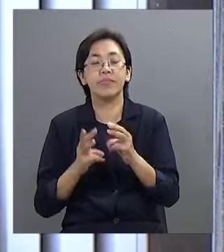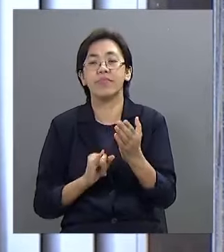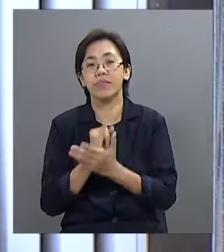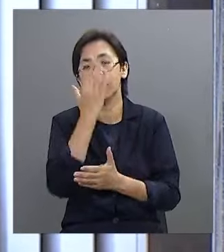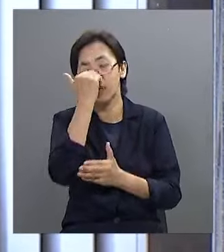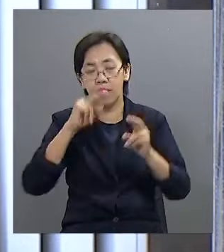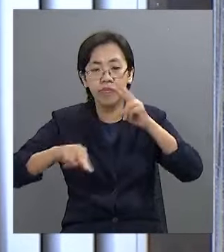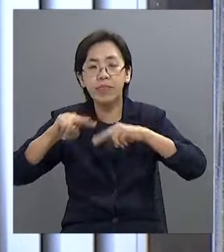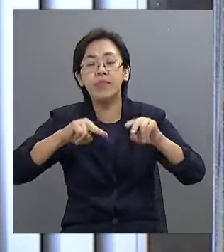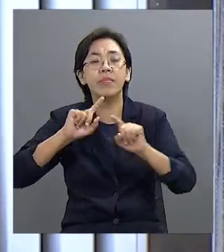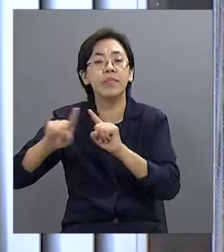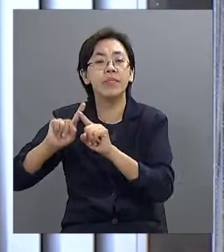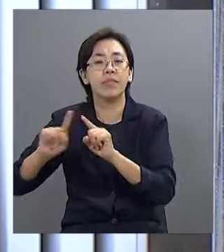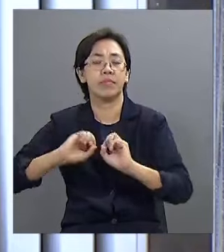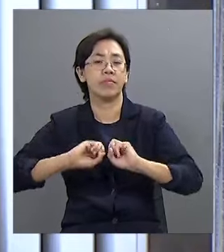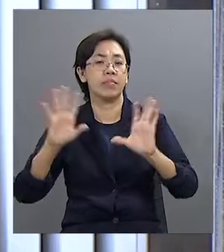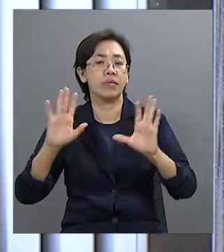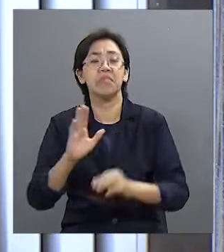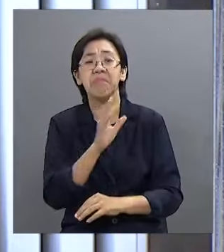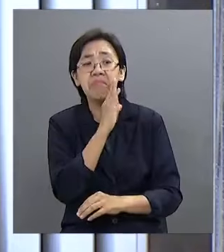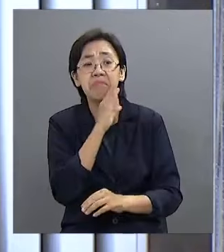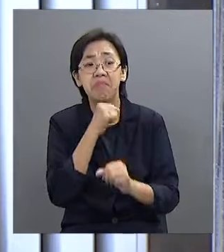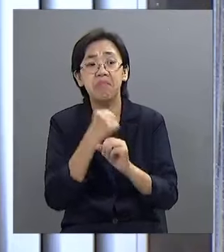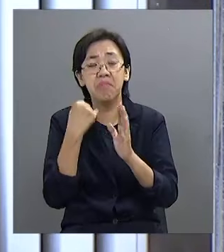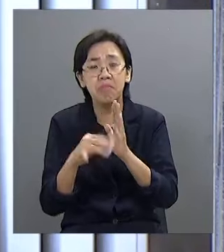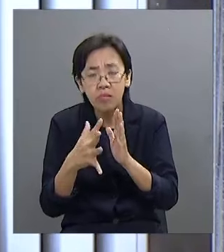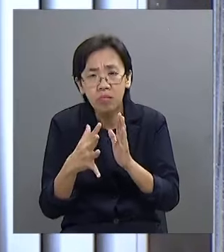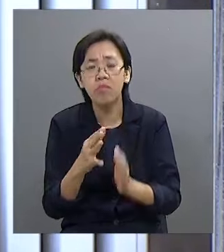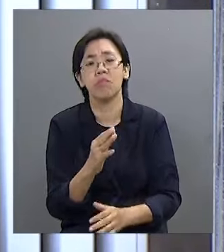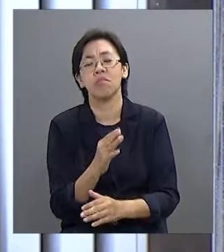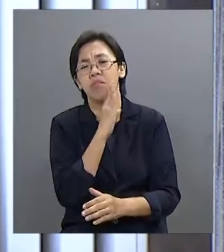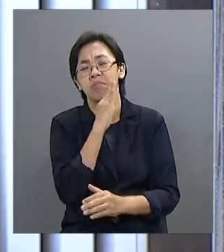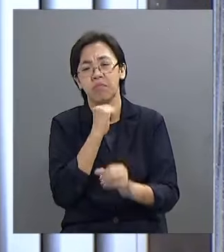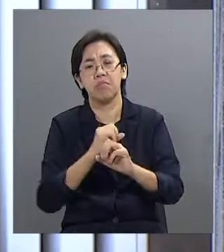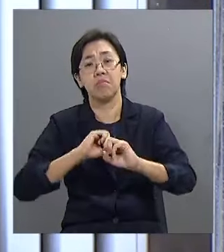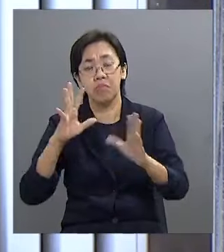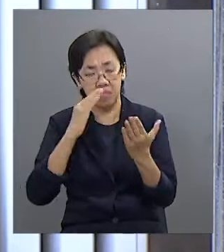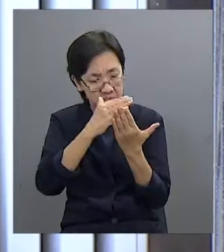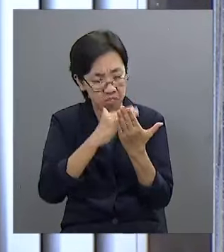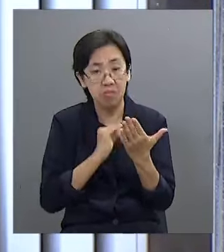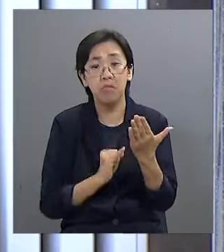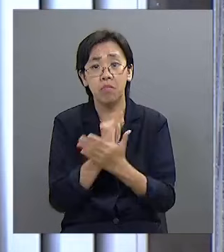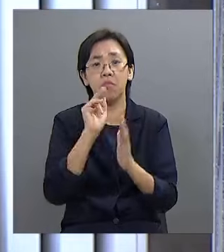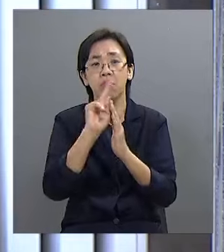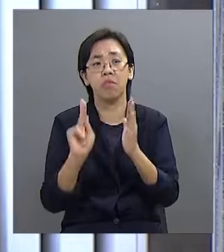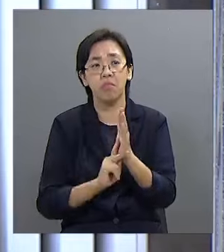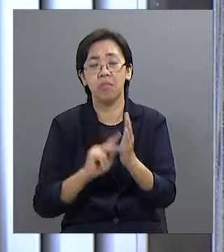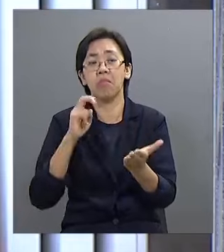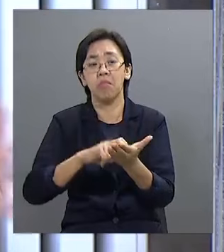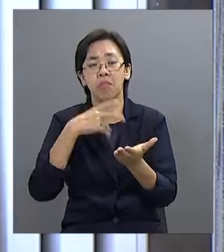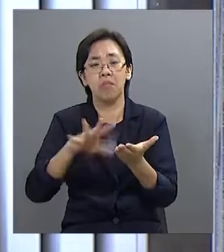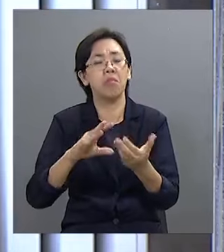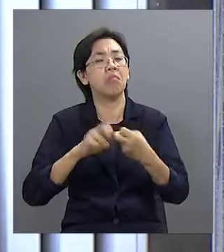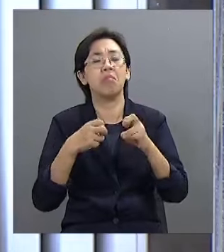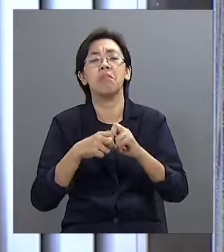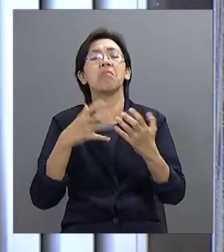นี่ยคือโอเคมันอาจจะไม่ผิดหรอกเราจดจริงๆแต่พอมันทำชัดเจนตั้งแต่ต้นนะผมเชื่อว่าทำอะไรที่มันไม่ติดขัดหรือถูกต้องแต่ต้นเนี่ยพอปล